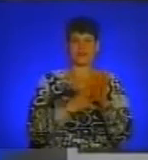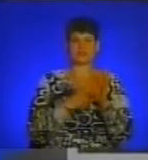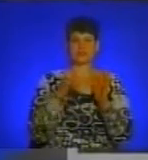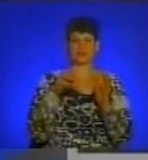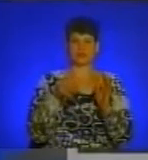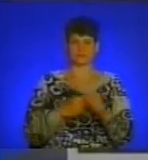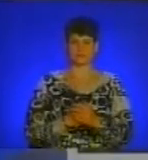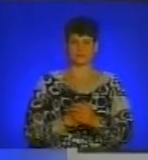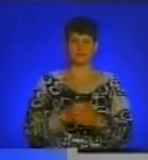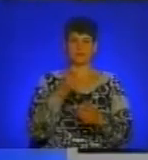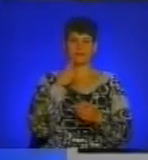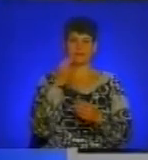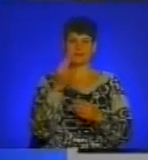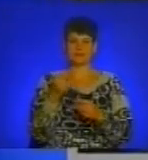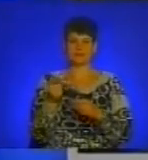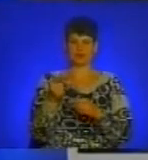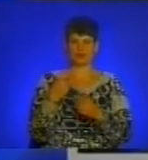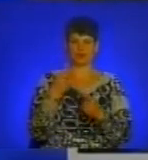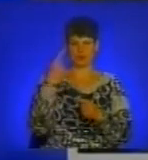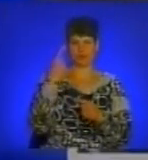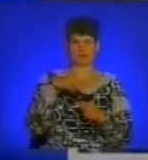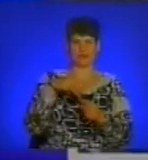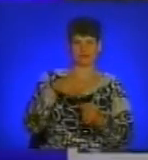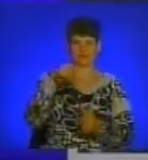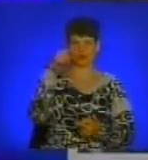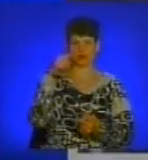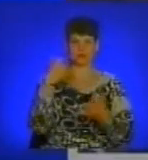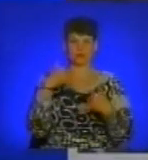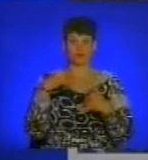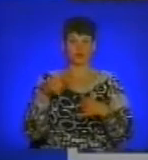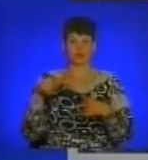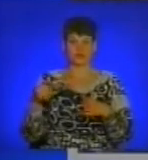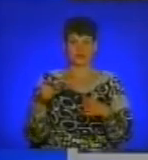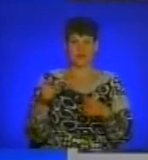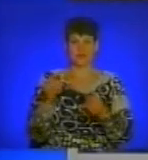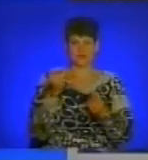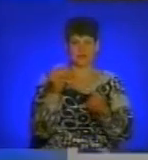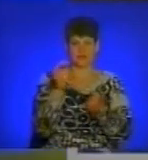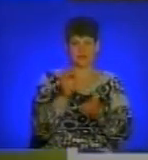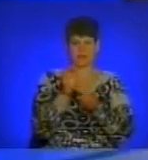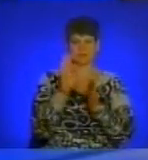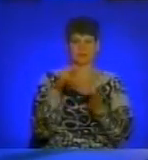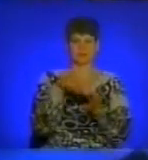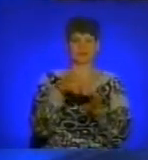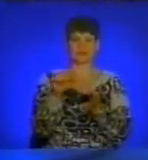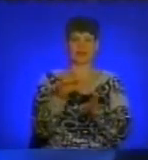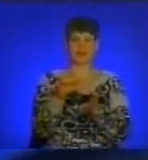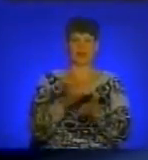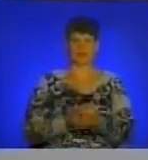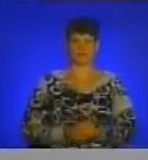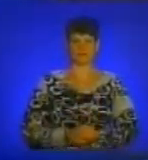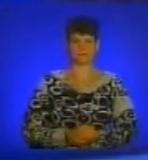Писанка з Тернопільщини майже метр у висоту дивує жителів столиці, а трішки менша її копія стоятиме у Теребовлі.